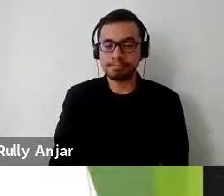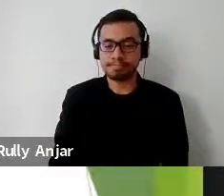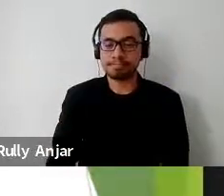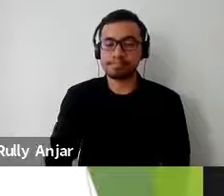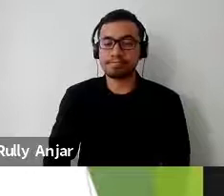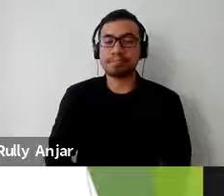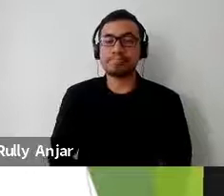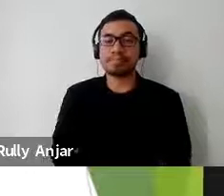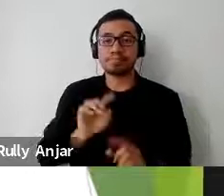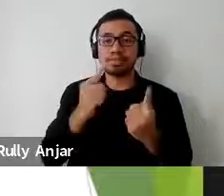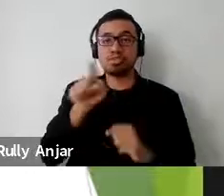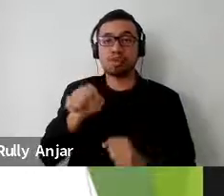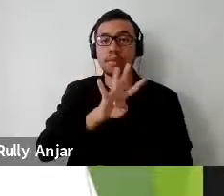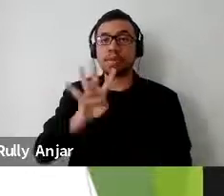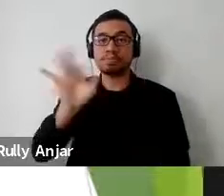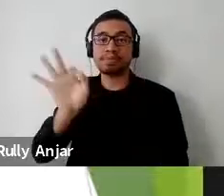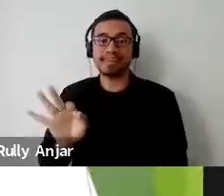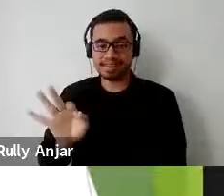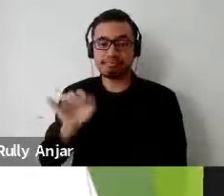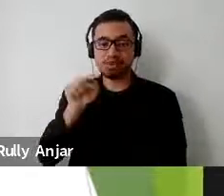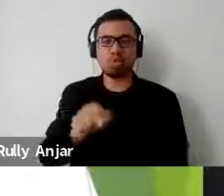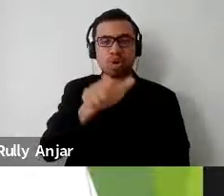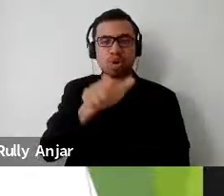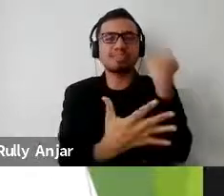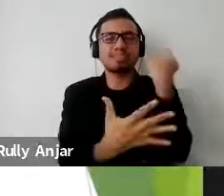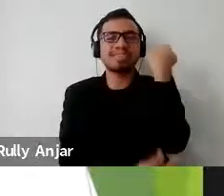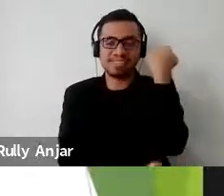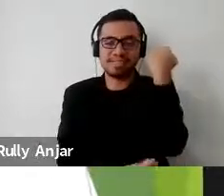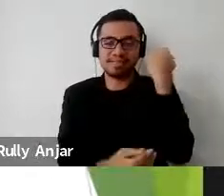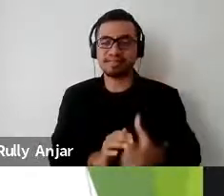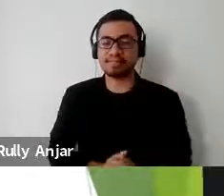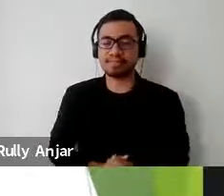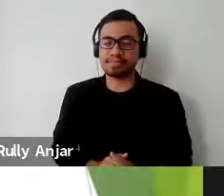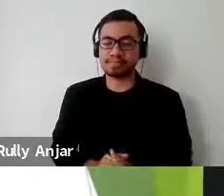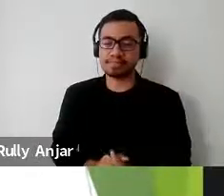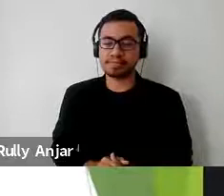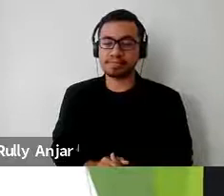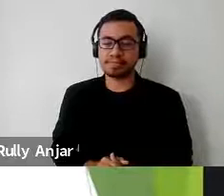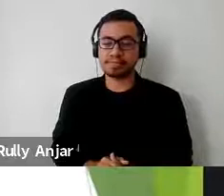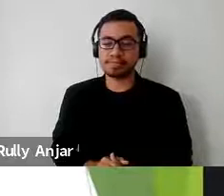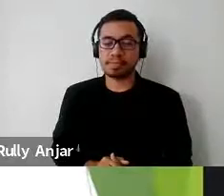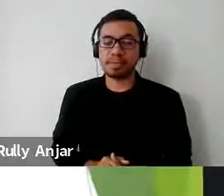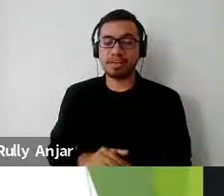11,44%. Nah, ketika 11,44% ini jumlah penduduk yang miskin kita adalah